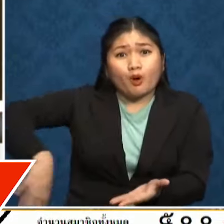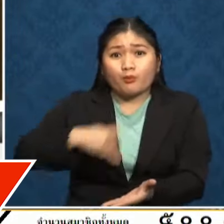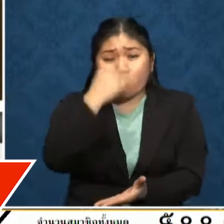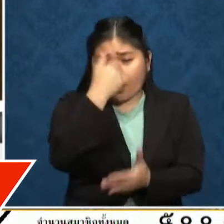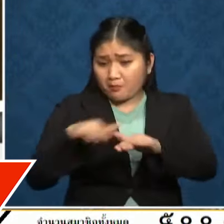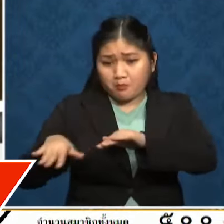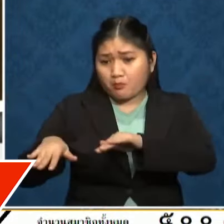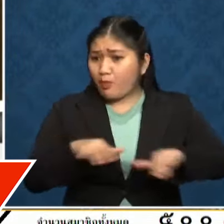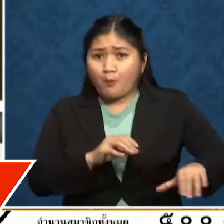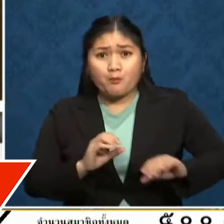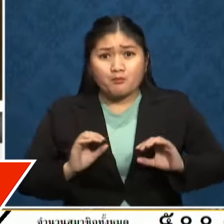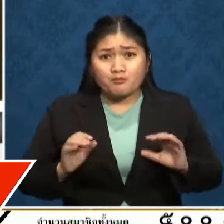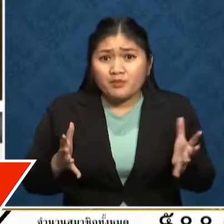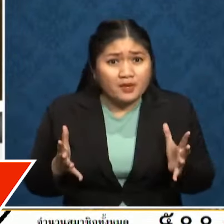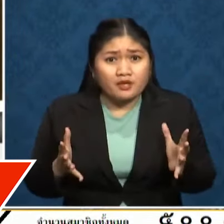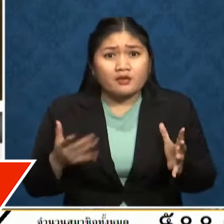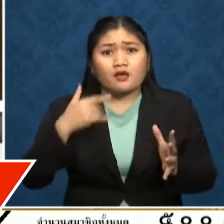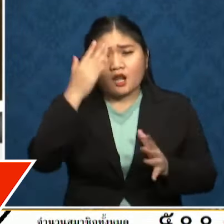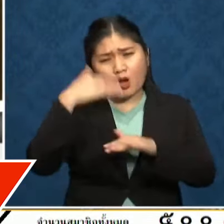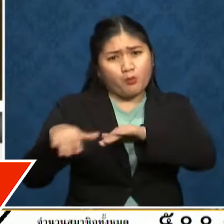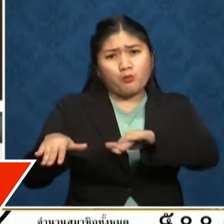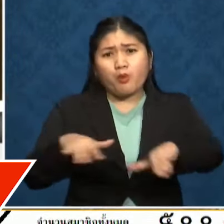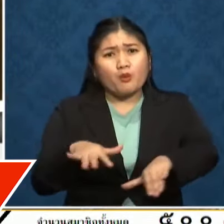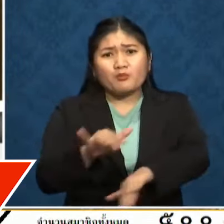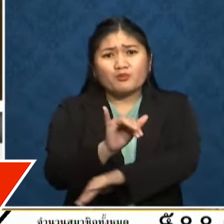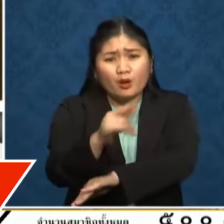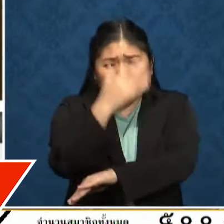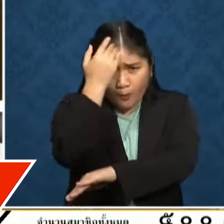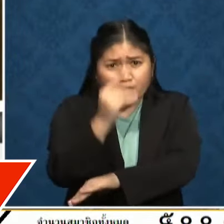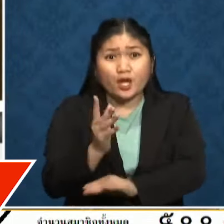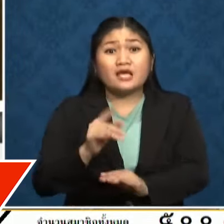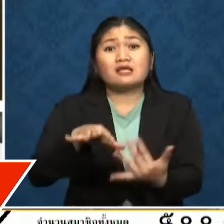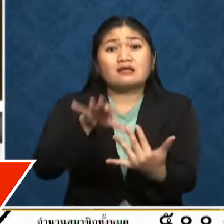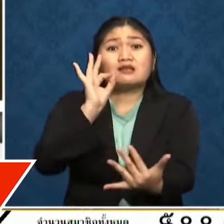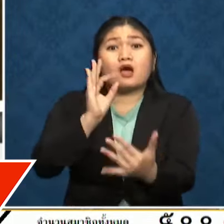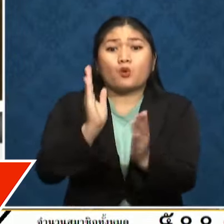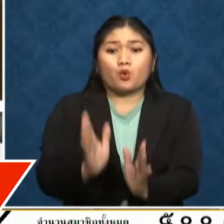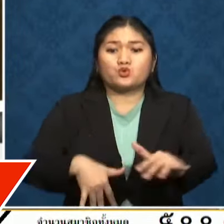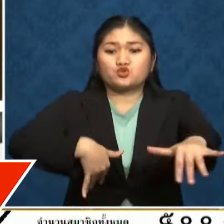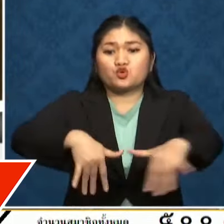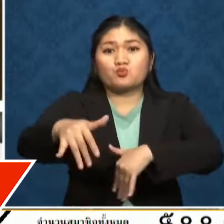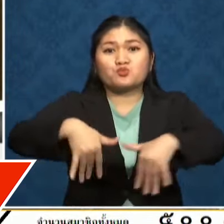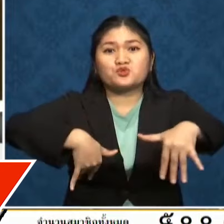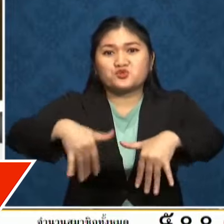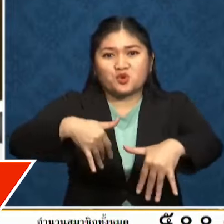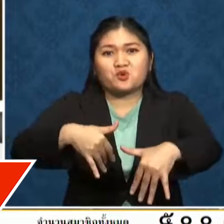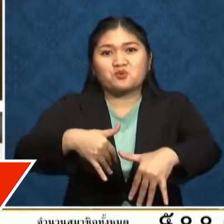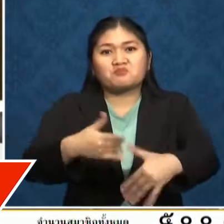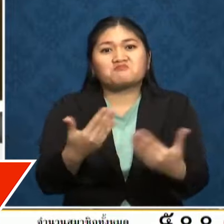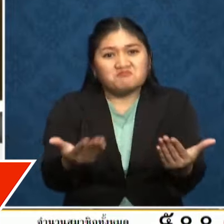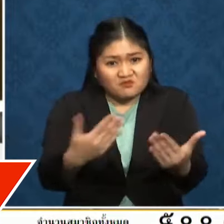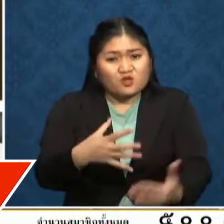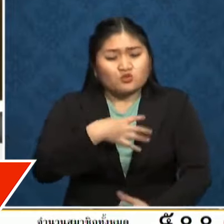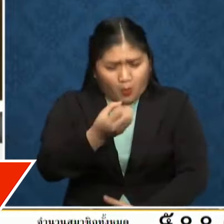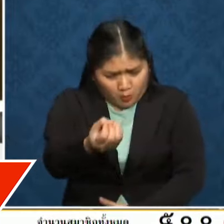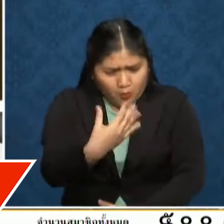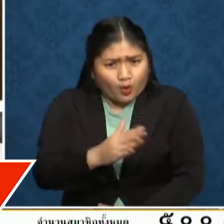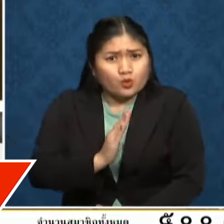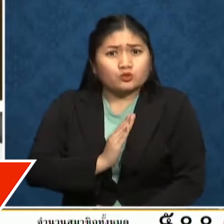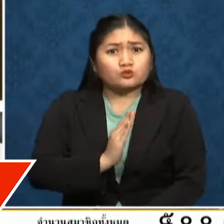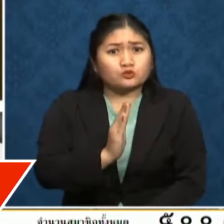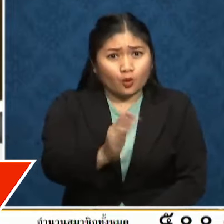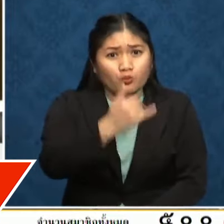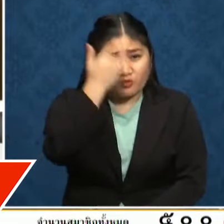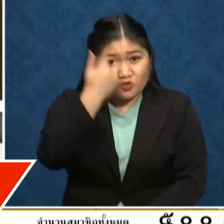ไม่พร้อมและเป็ความไม่พร้มที่ทานเอาพี่น้ประชาชนมาบังหน้าถ้าน 1941ำงถียตรงไปกัท